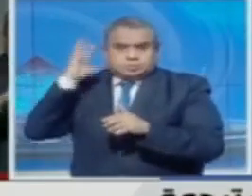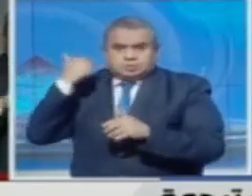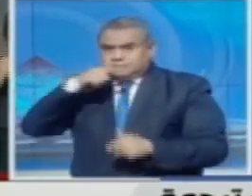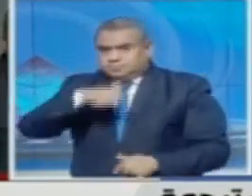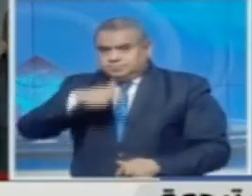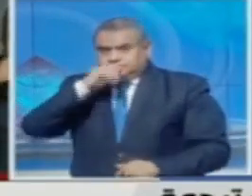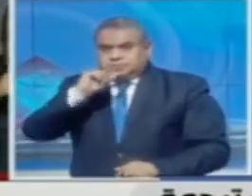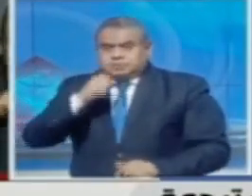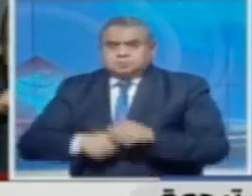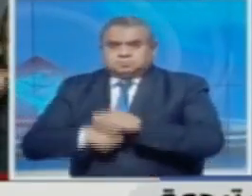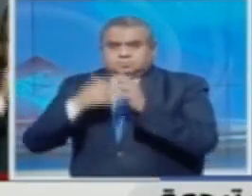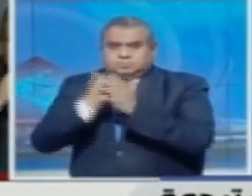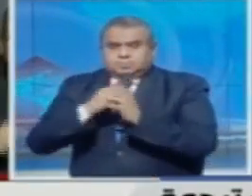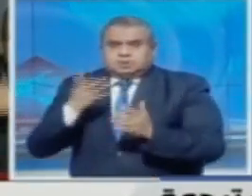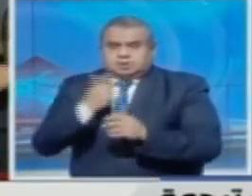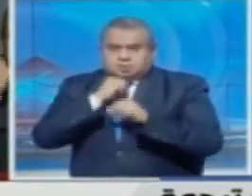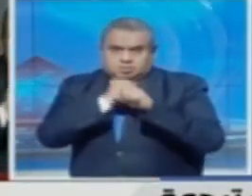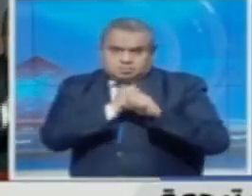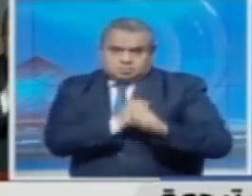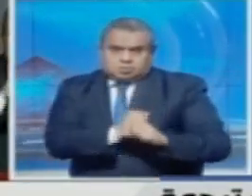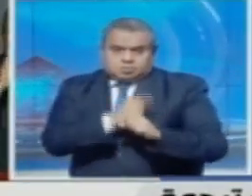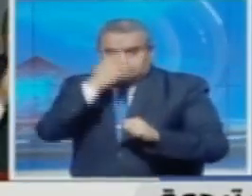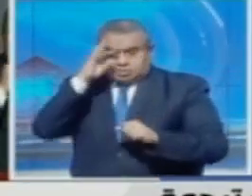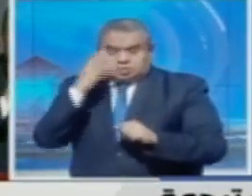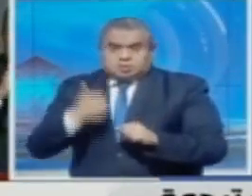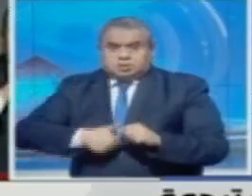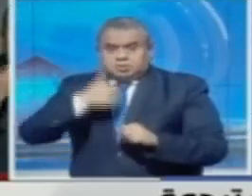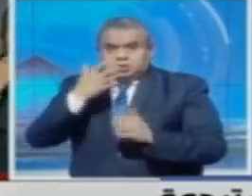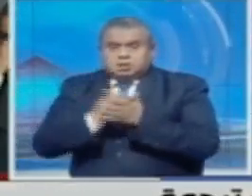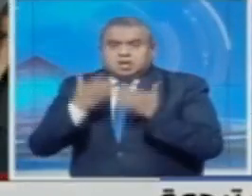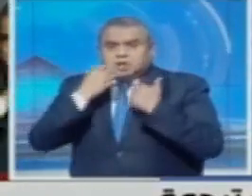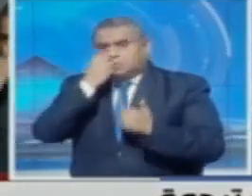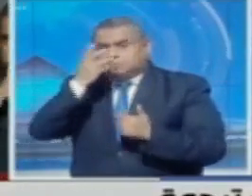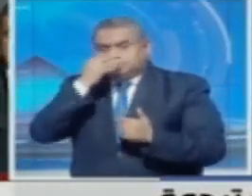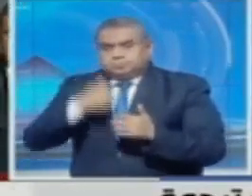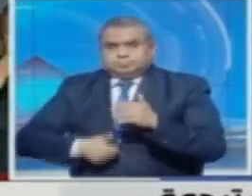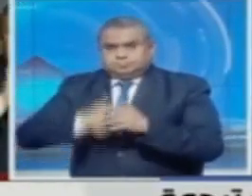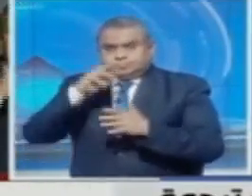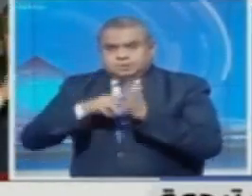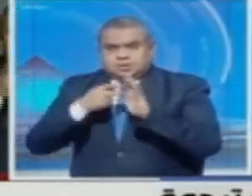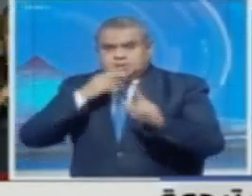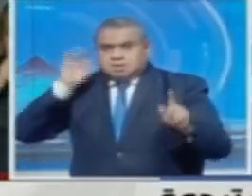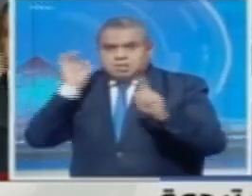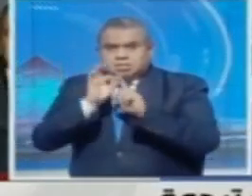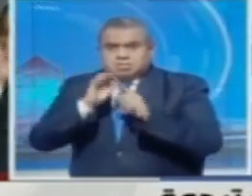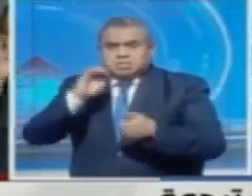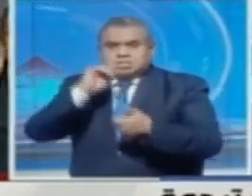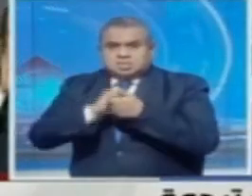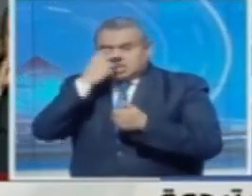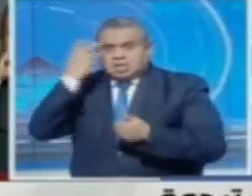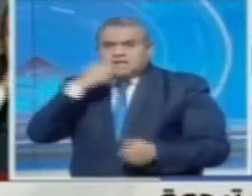كده في تحقيق التنمية المستدامة بما فيها مواجهة تغير المناخ وتحقيق أهداف اتفاقية